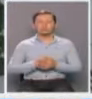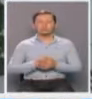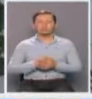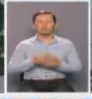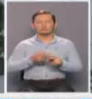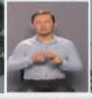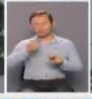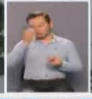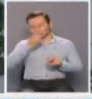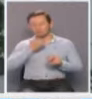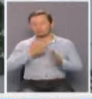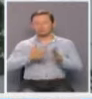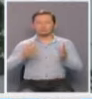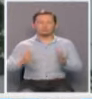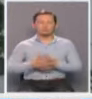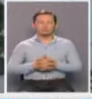рахметімізді айтамыз.